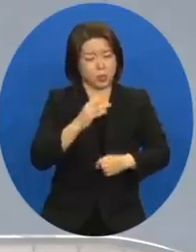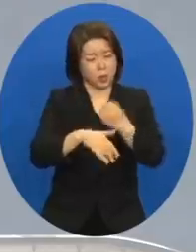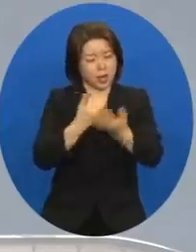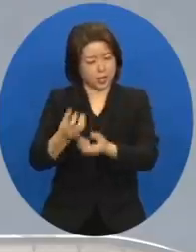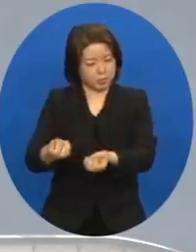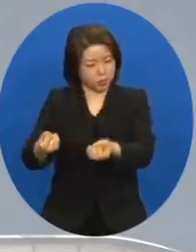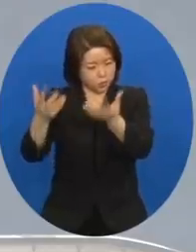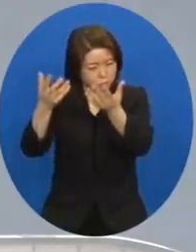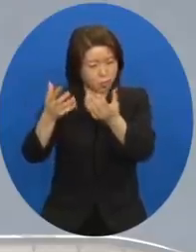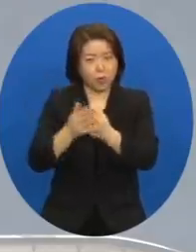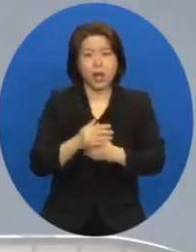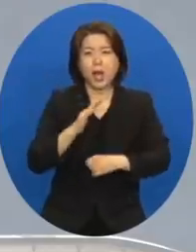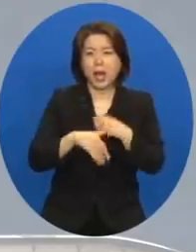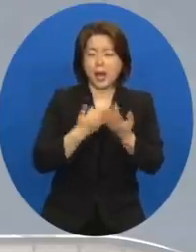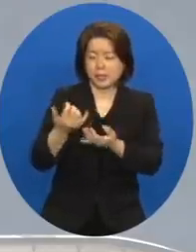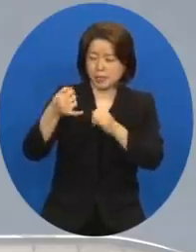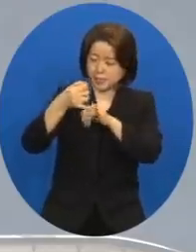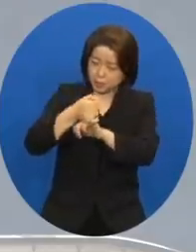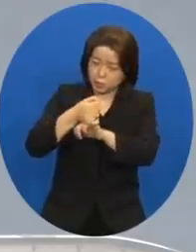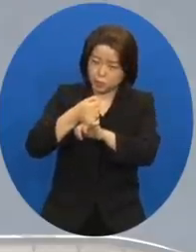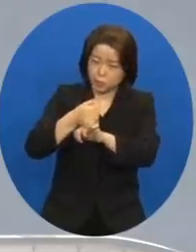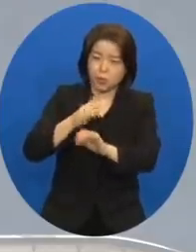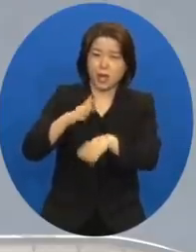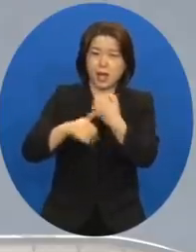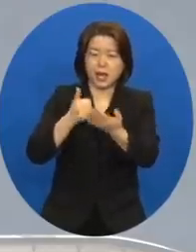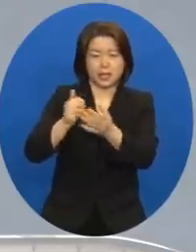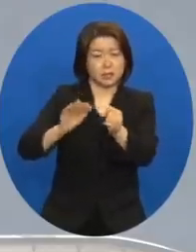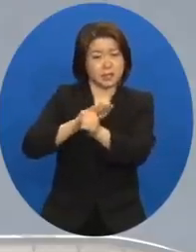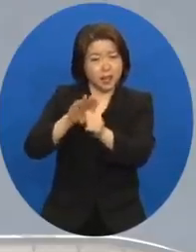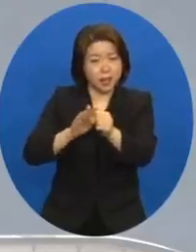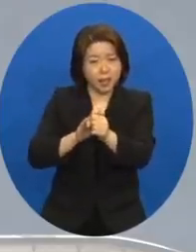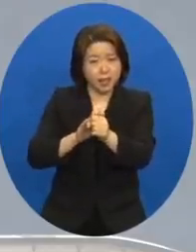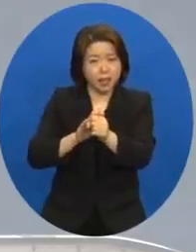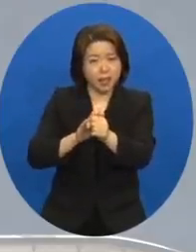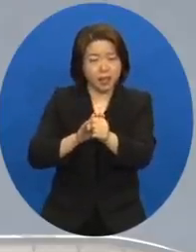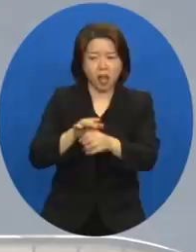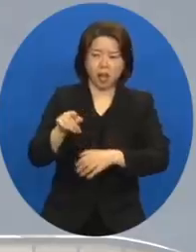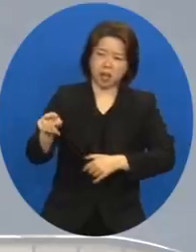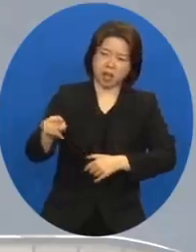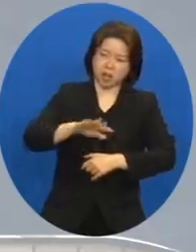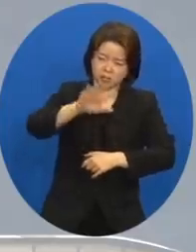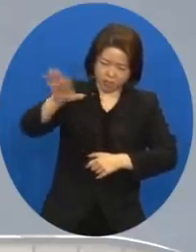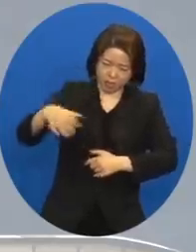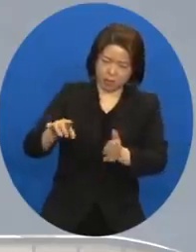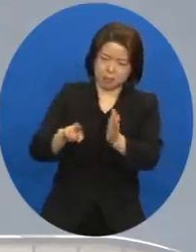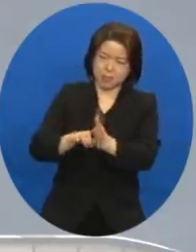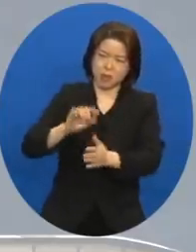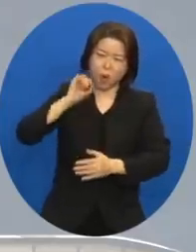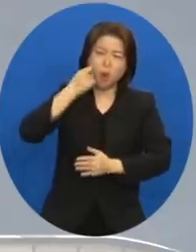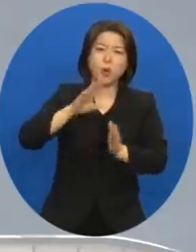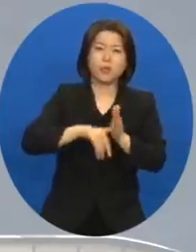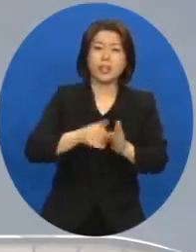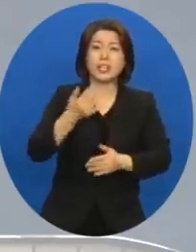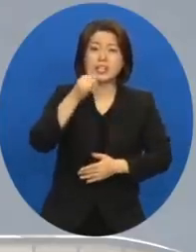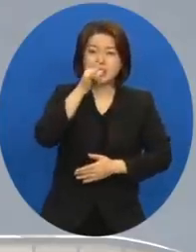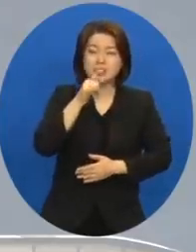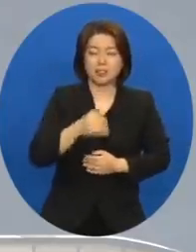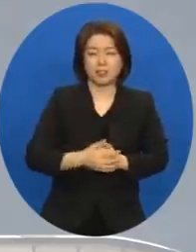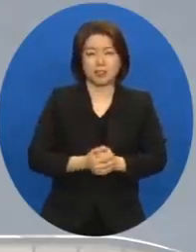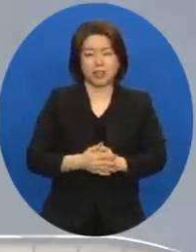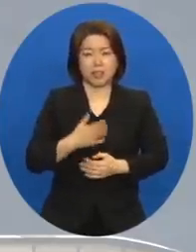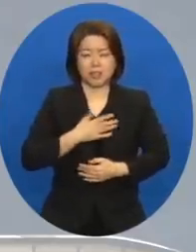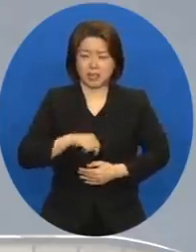축복 하나님의 약속 하나님의 사랑 믿어지지가 않았어요 나